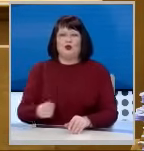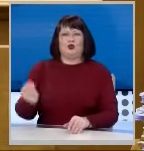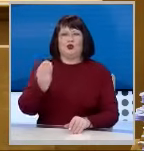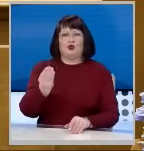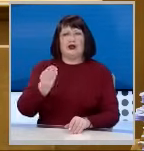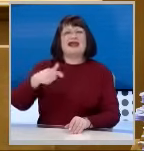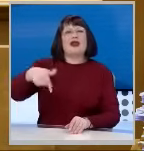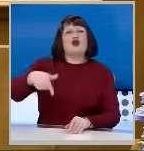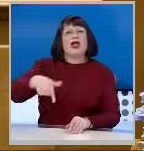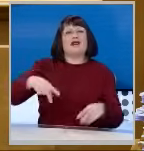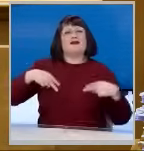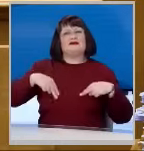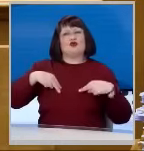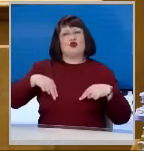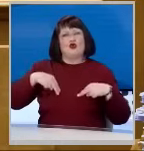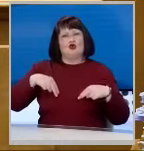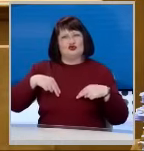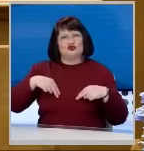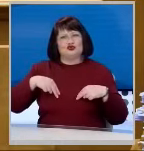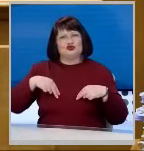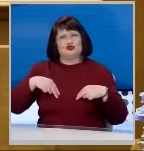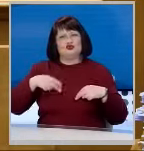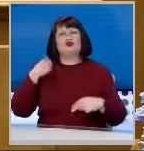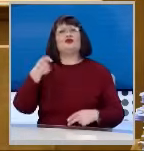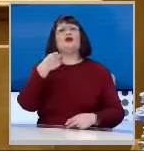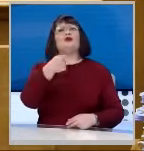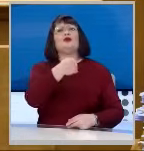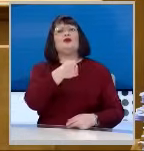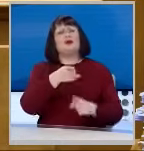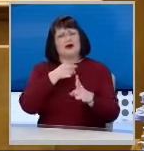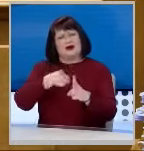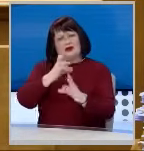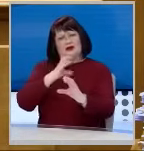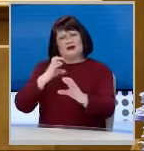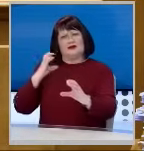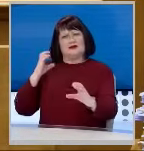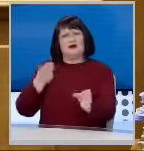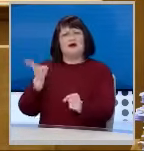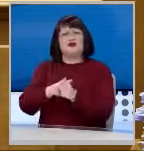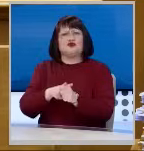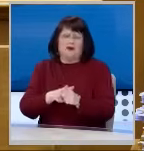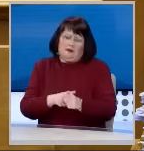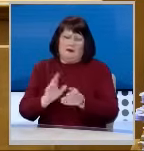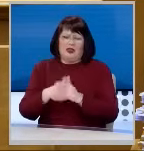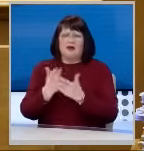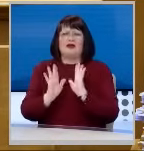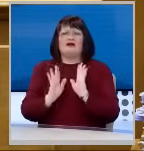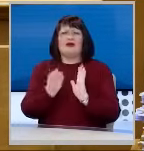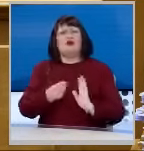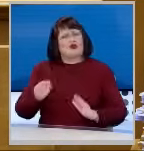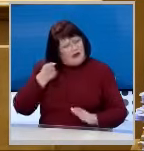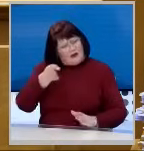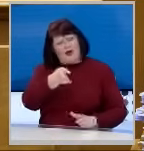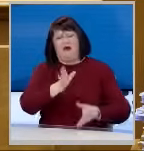κύριο γεωργιάδη να μπαίνει ο κόσμος στα τρένα ακόμη και αν σκοτωθεί υπέρτερο